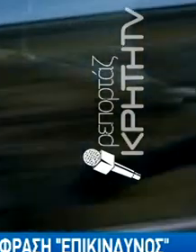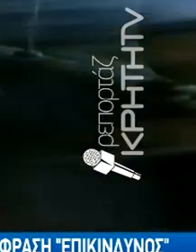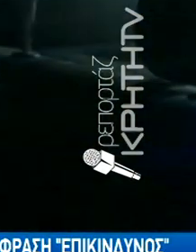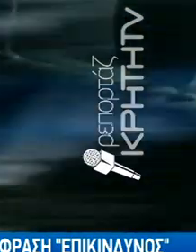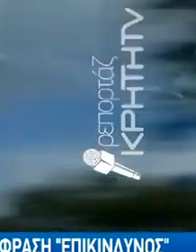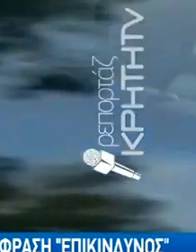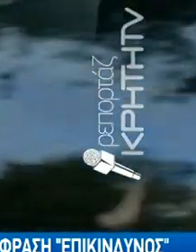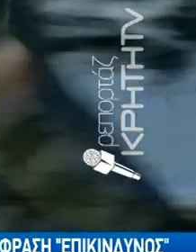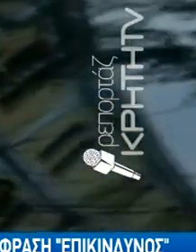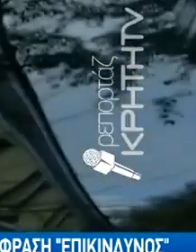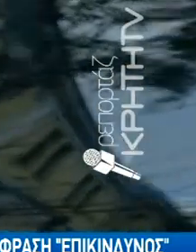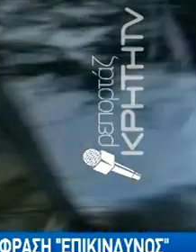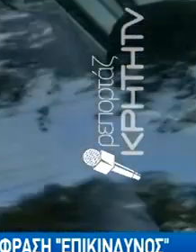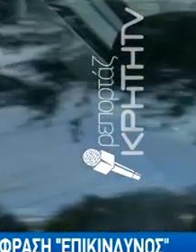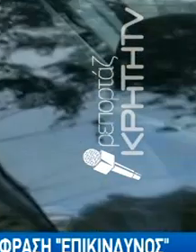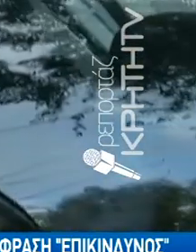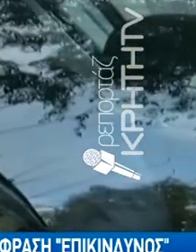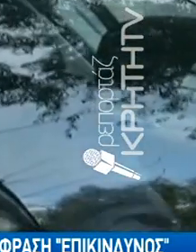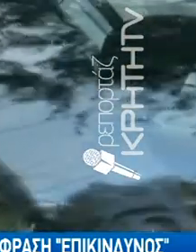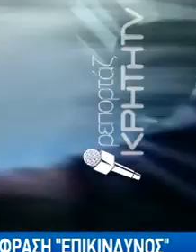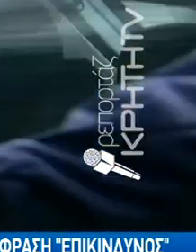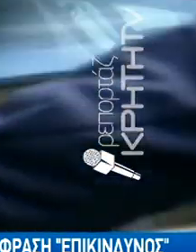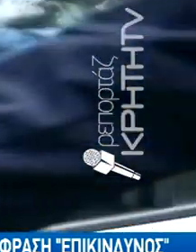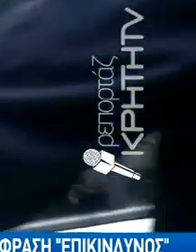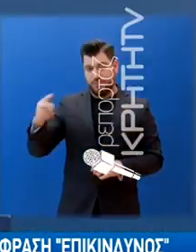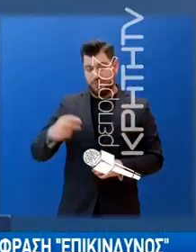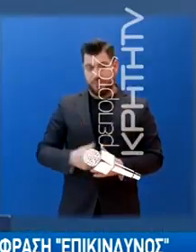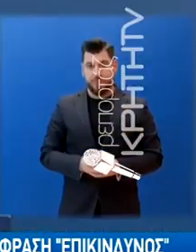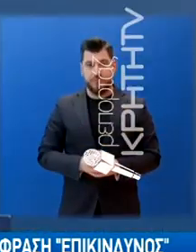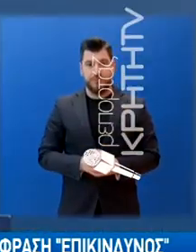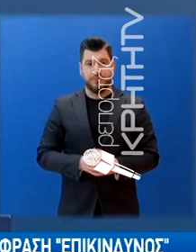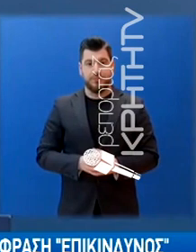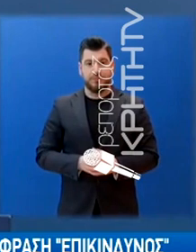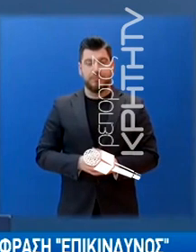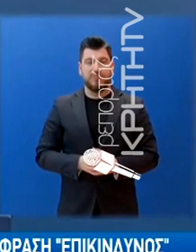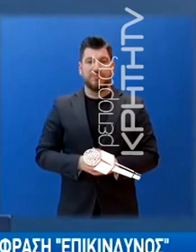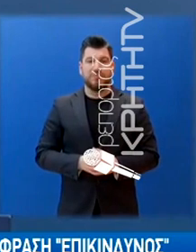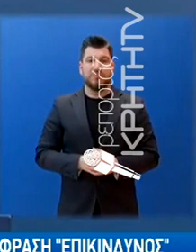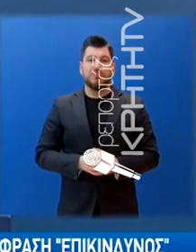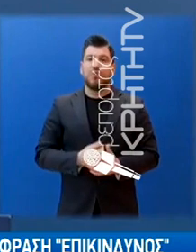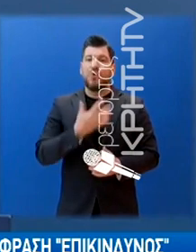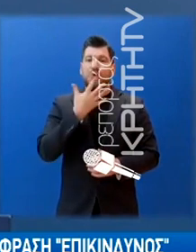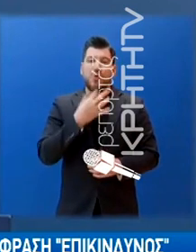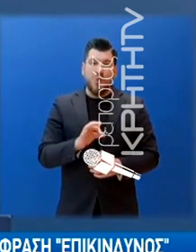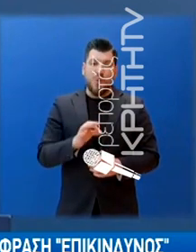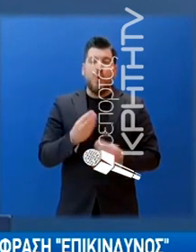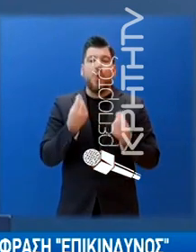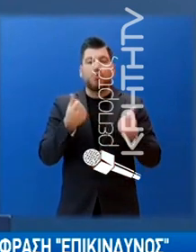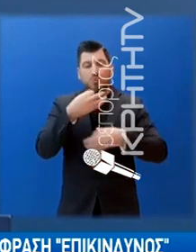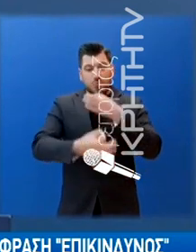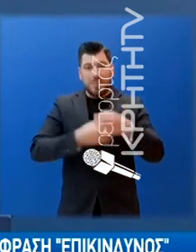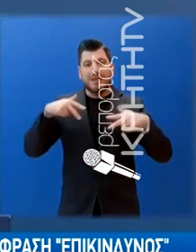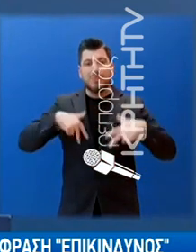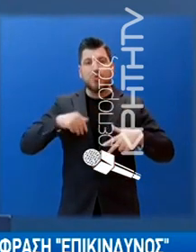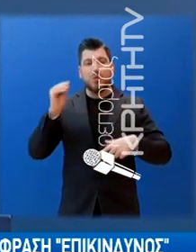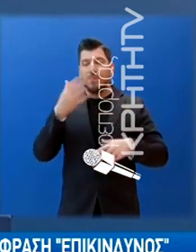Υπουργό Πολιτισμού, όμως ανέφερε ότι η κυβέρνηση στηρίζει την κυρία Μενδώνη. Ένας ατυχής επικοινωνιακός χειρισμός,